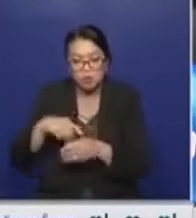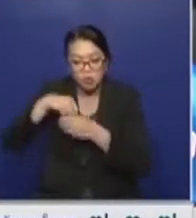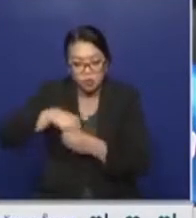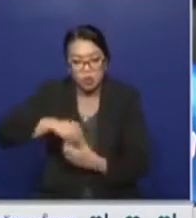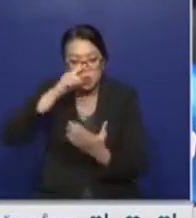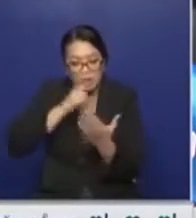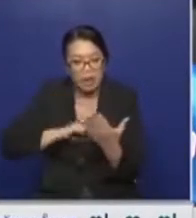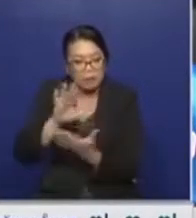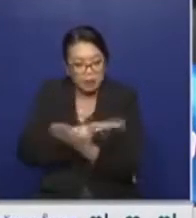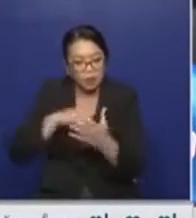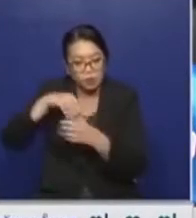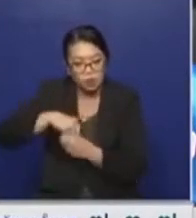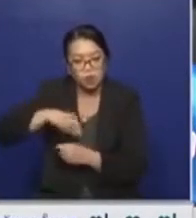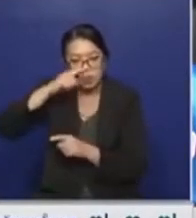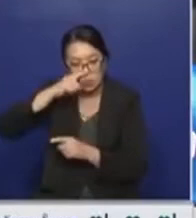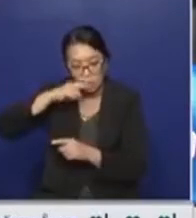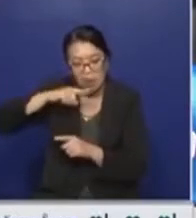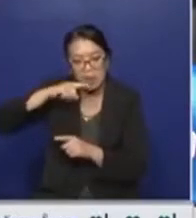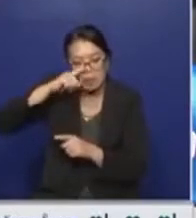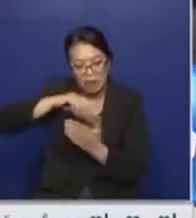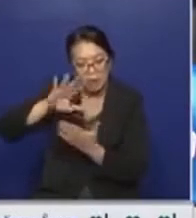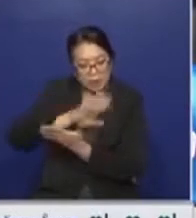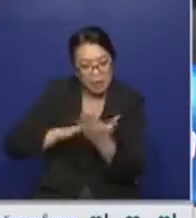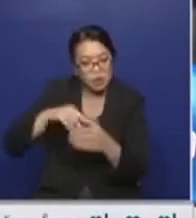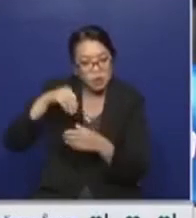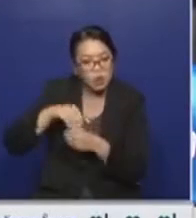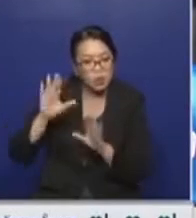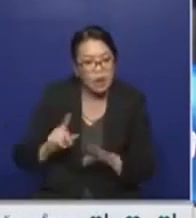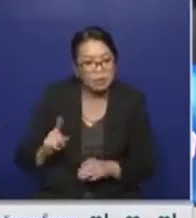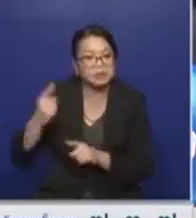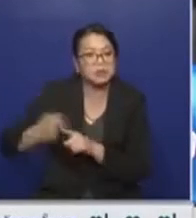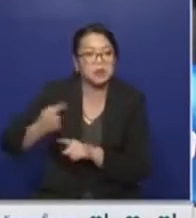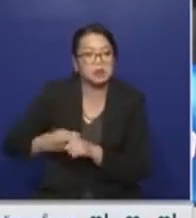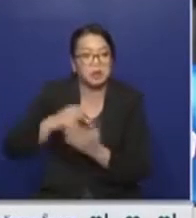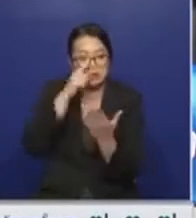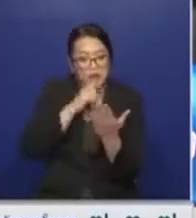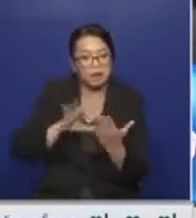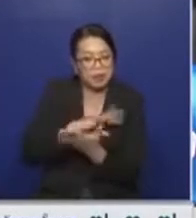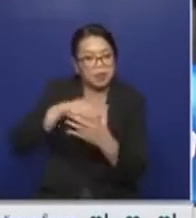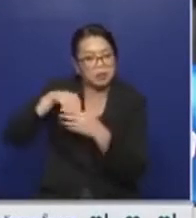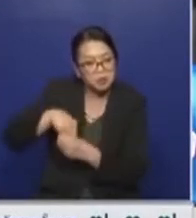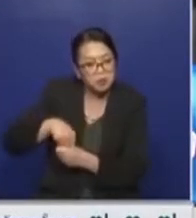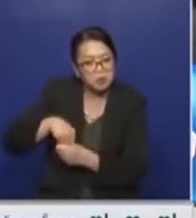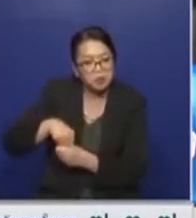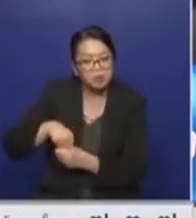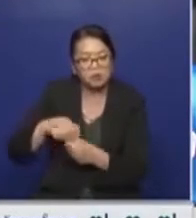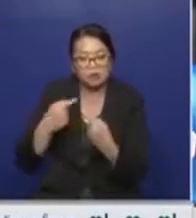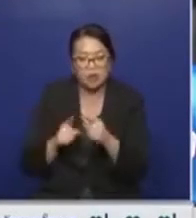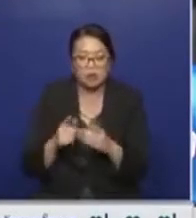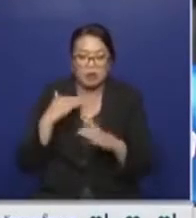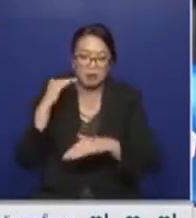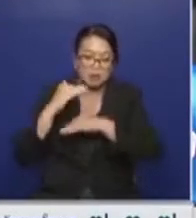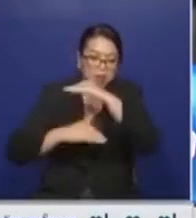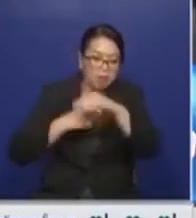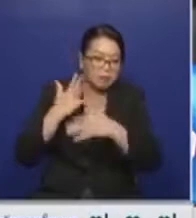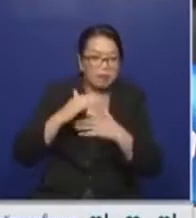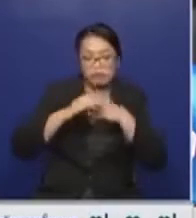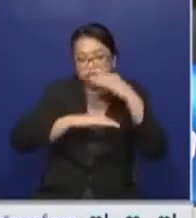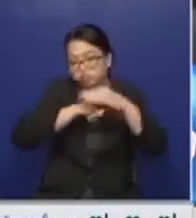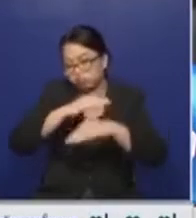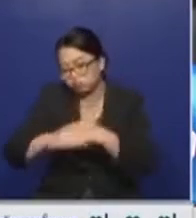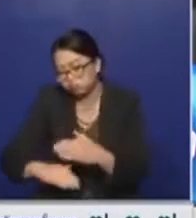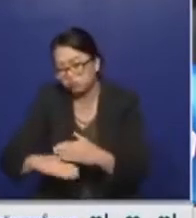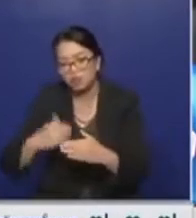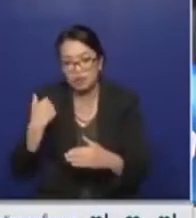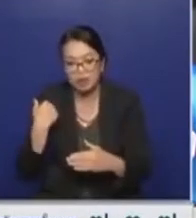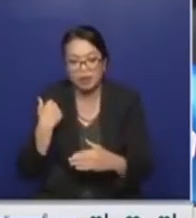นี้อยู่นะคะเศรษฐกิจปากท้องเนี่ยก็นับวันจะมีแต่เลวร้ายลงไปเรื่อยๆประชาราษฎร